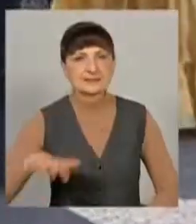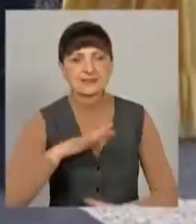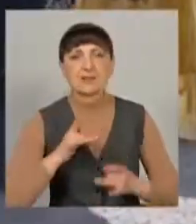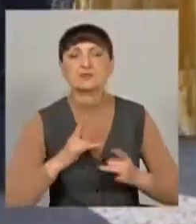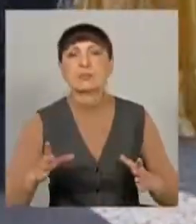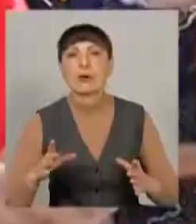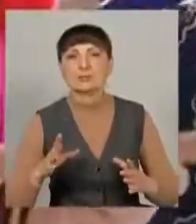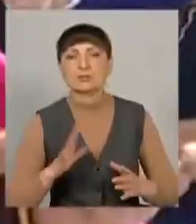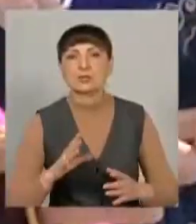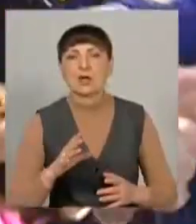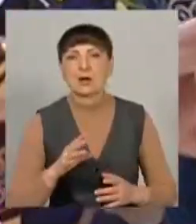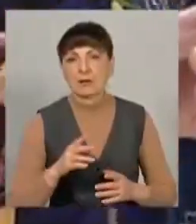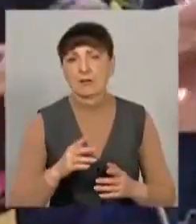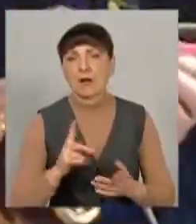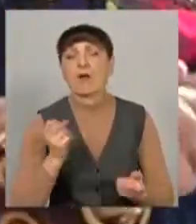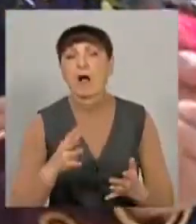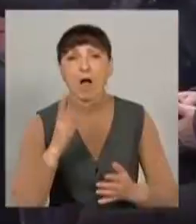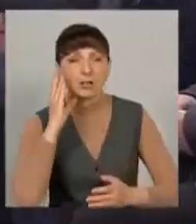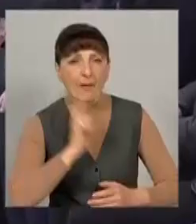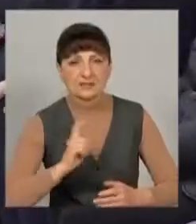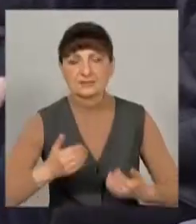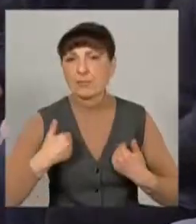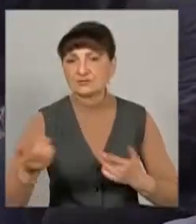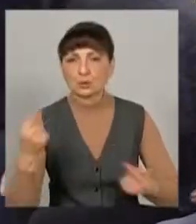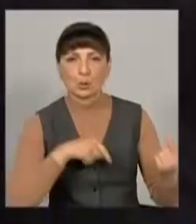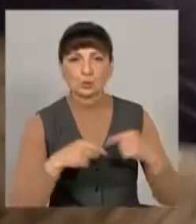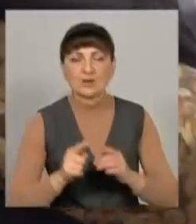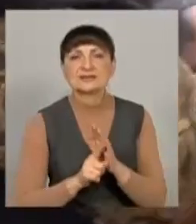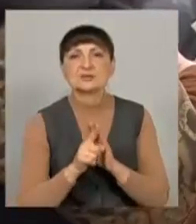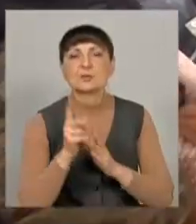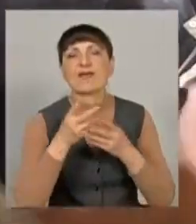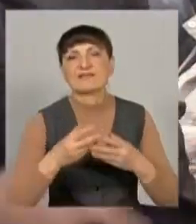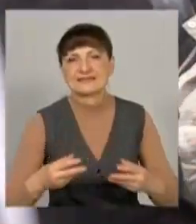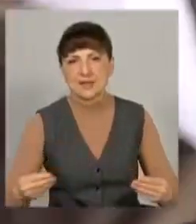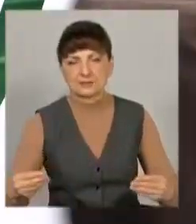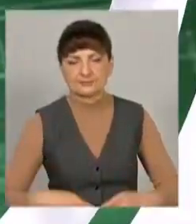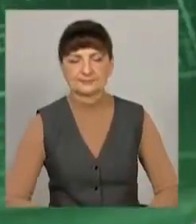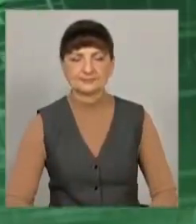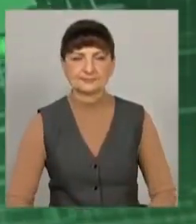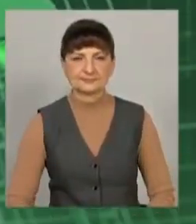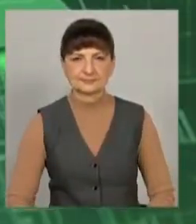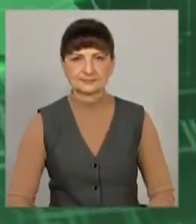отмечают праздник Урсукуна. Как алматинцы поздравляют друг друга с наступлением весны?